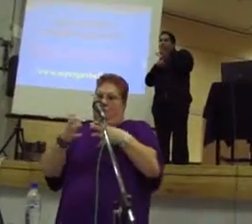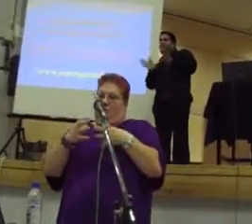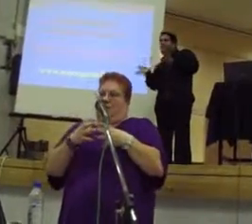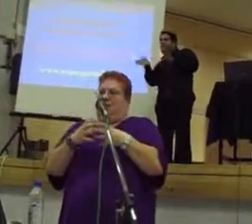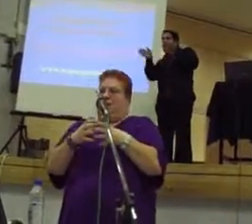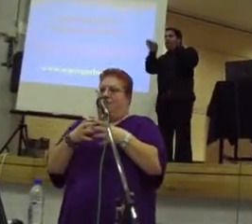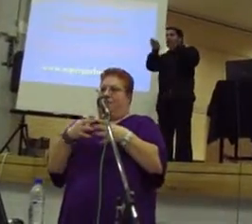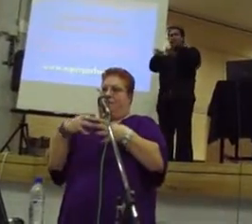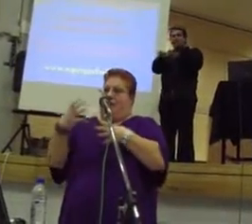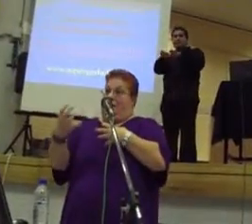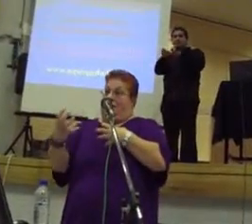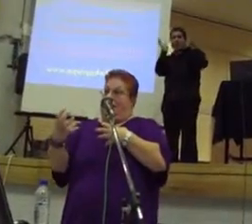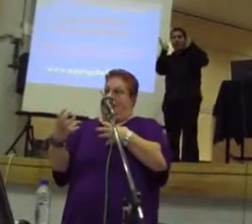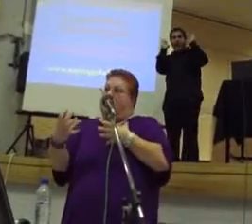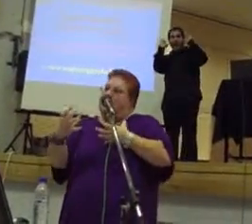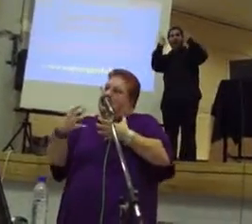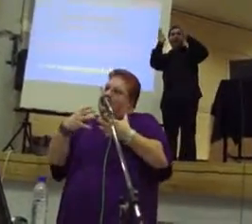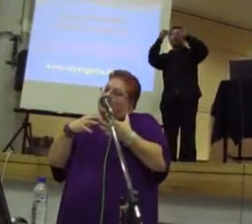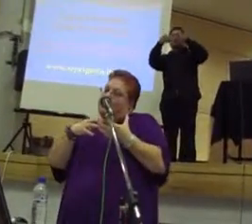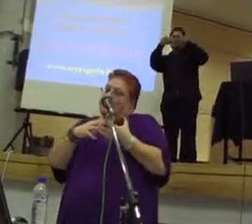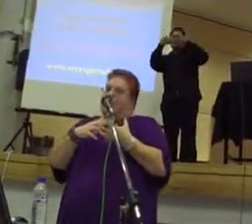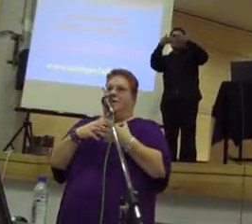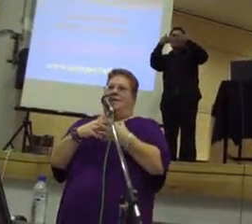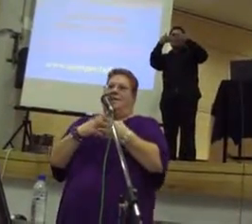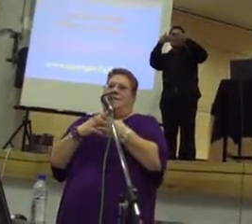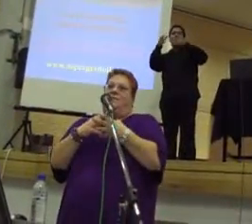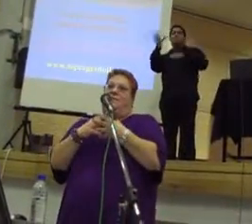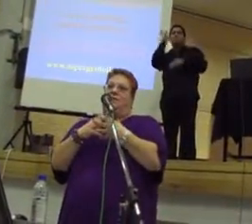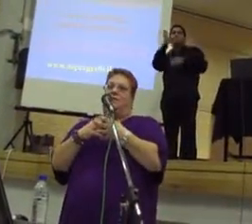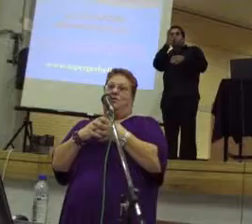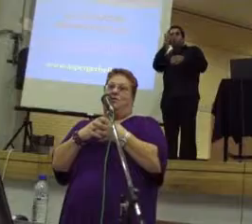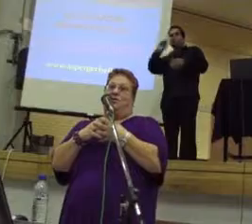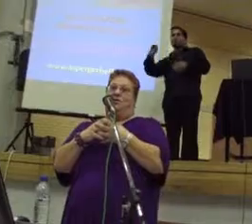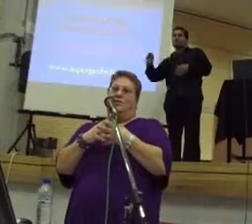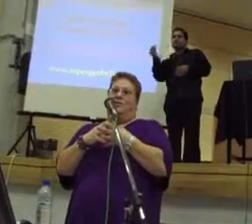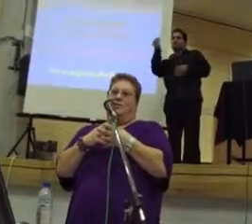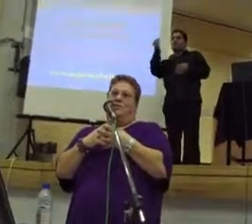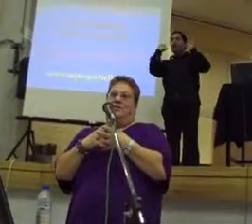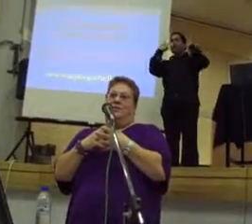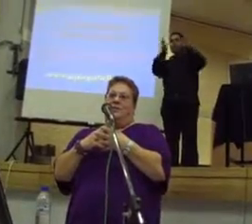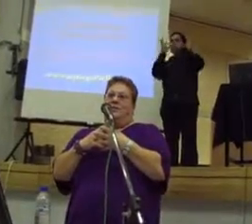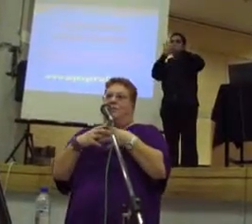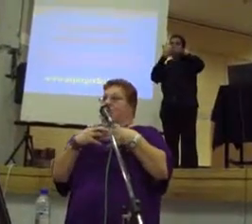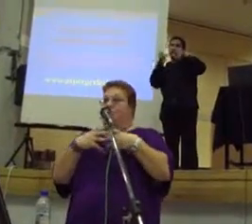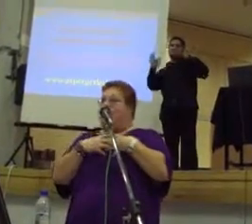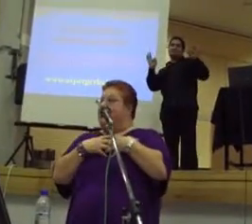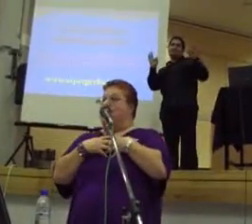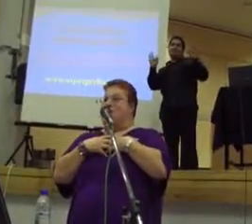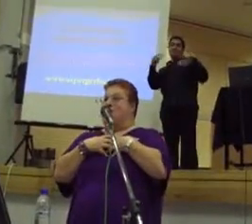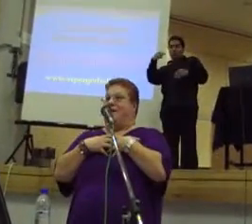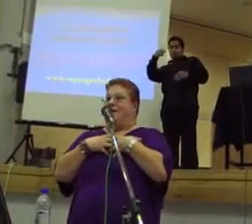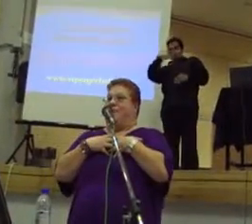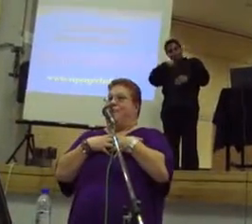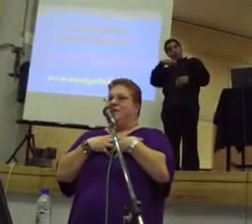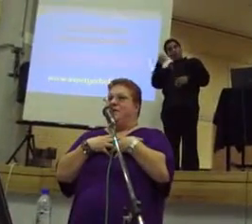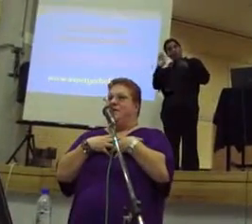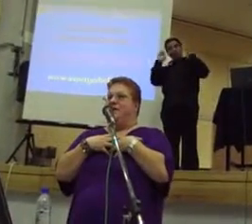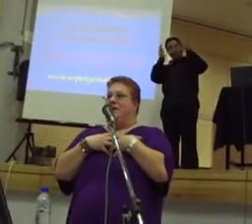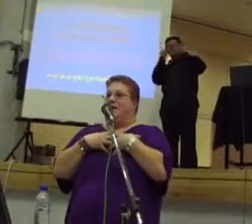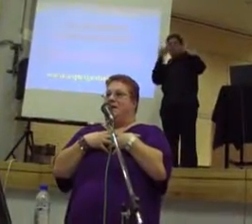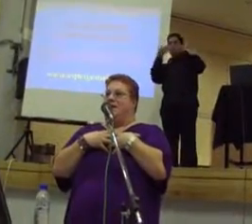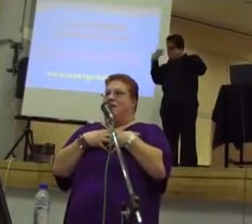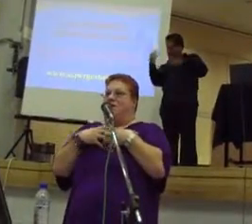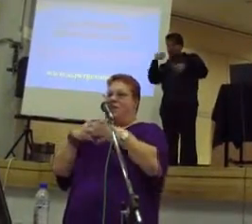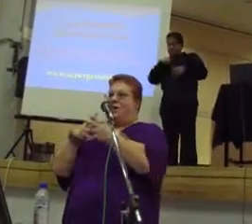καλύψω τα αυτιστικά μου και πού να τα εμφανίσω. Διότι και εγώ έχω αυτιστικά, μην